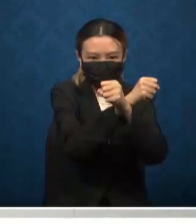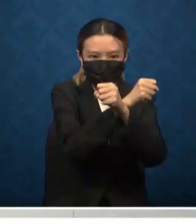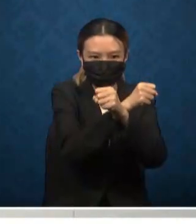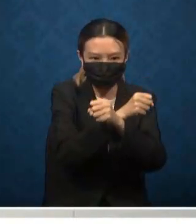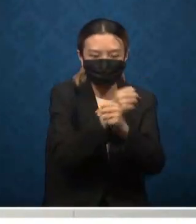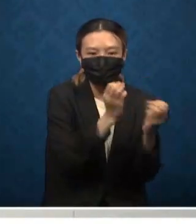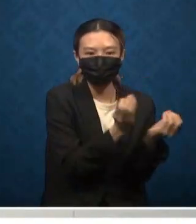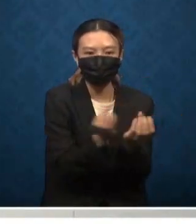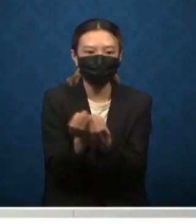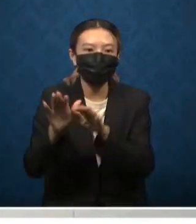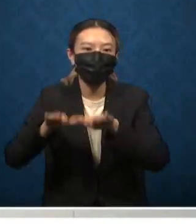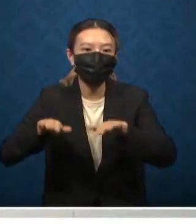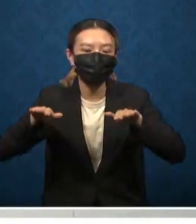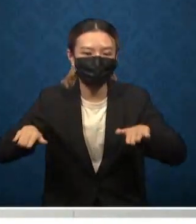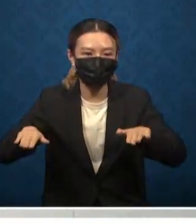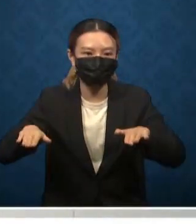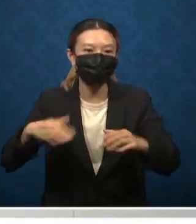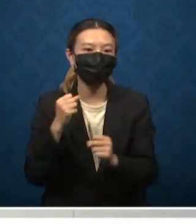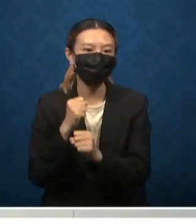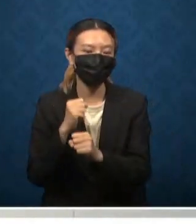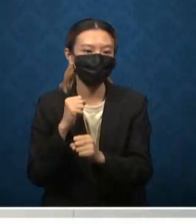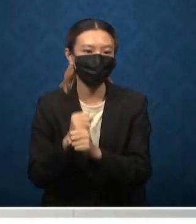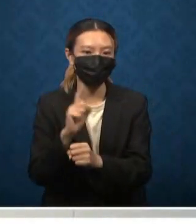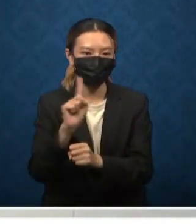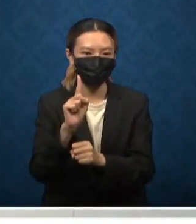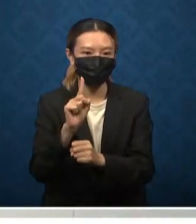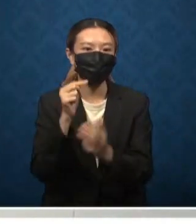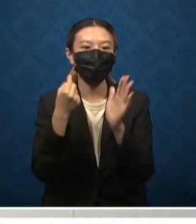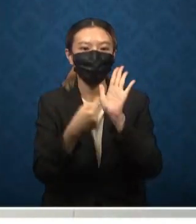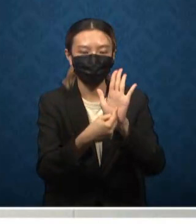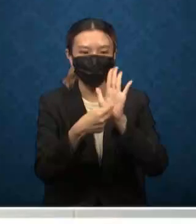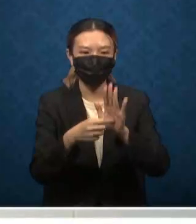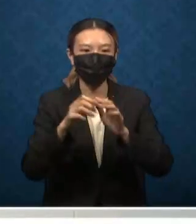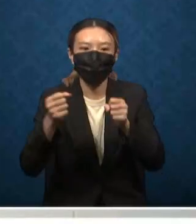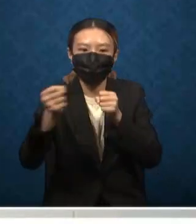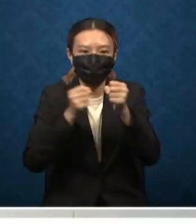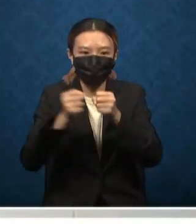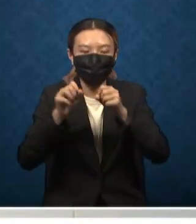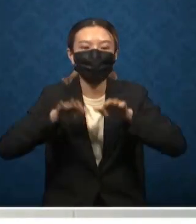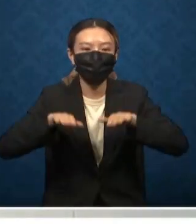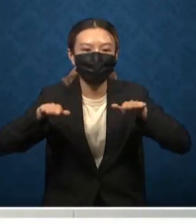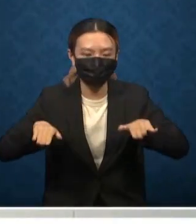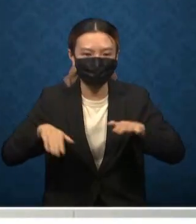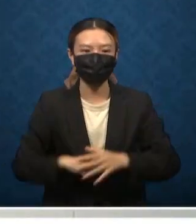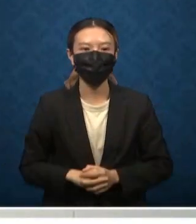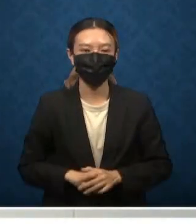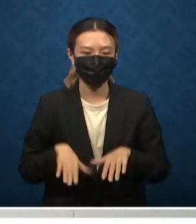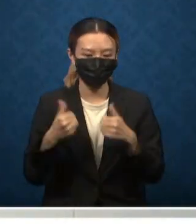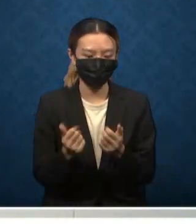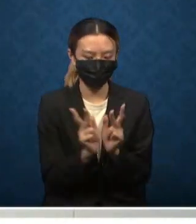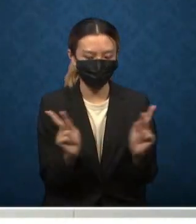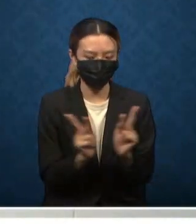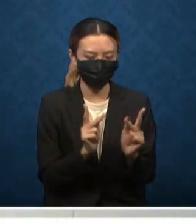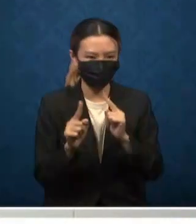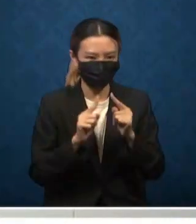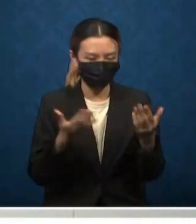ต่อเด็กในการทำงานก็ดีมวยเด็กซึ่งคณะกรรมการได้ดำเนินการจัดร้อยแล้ว